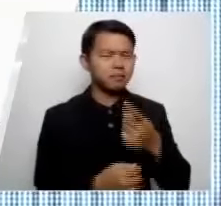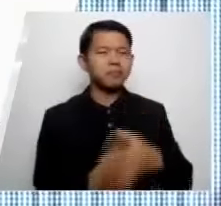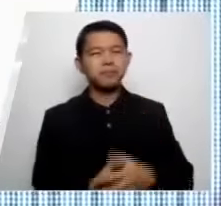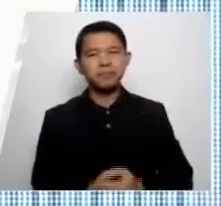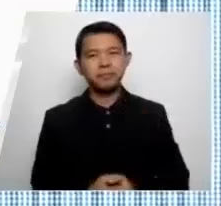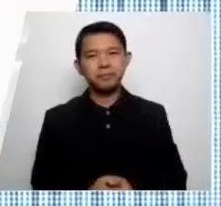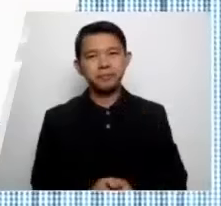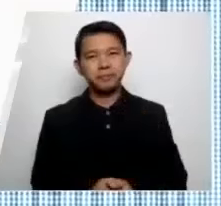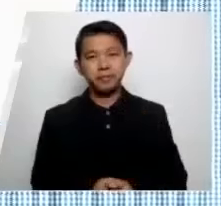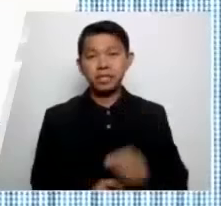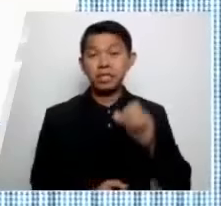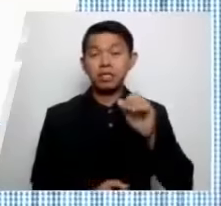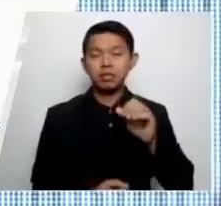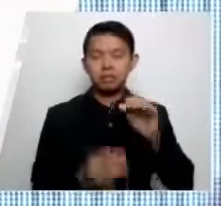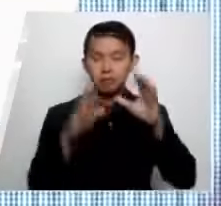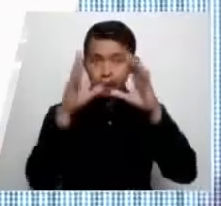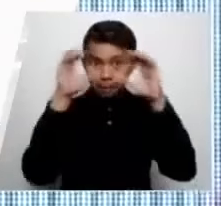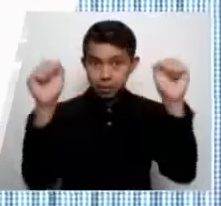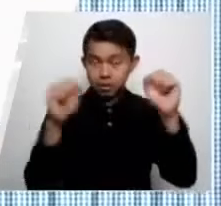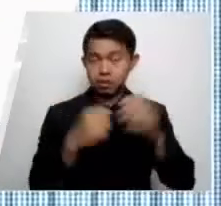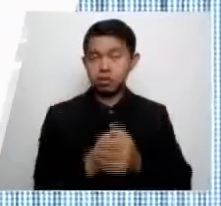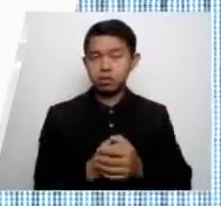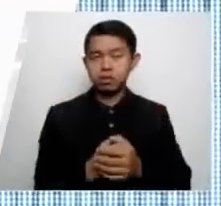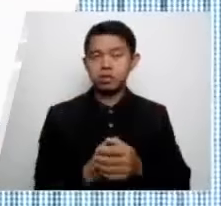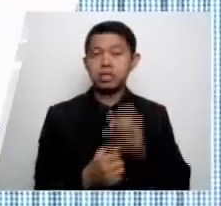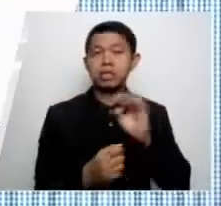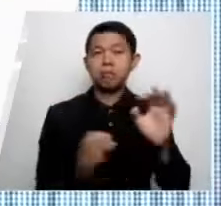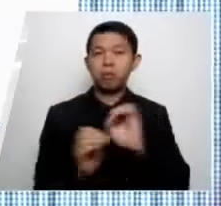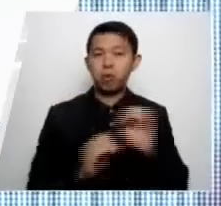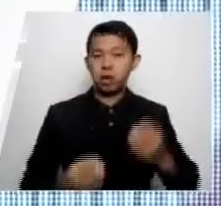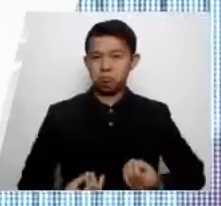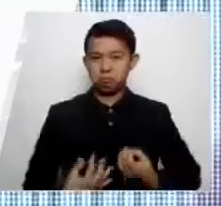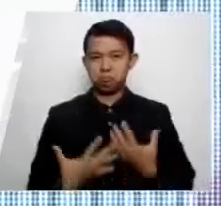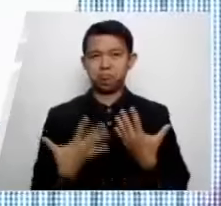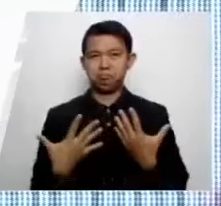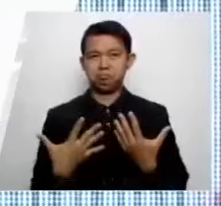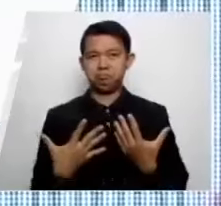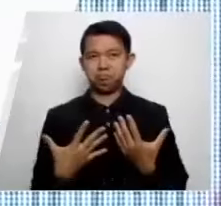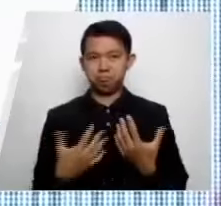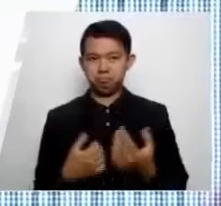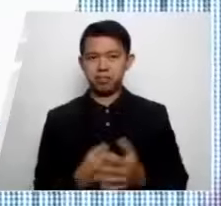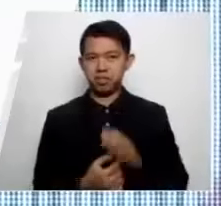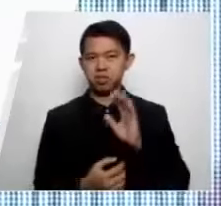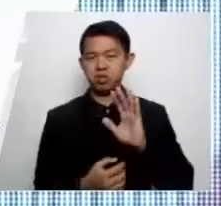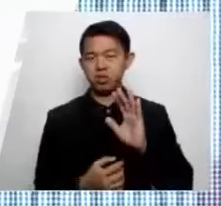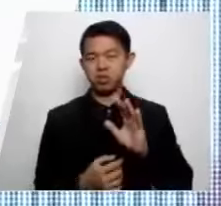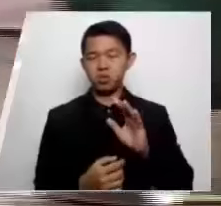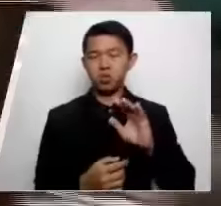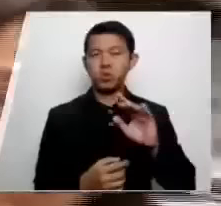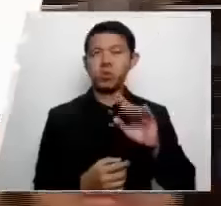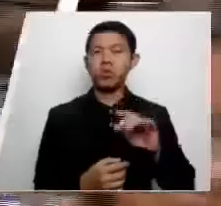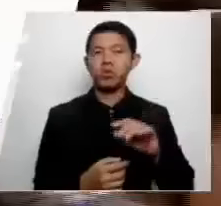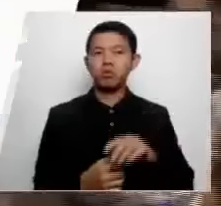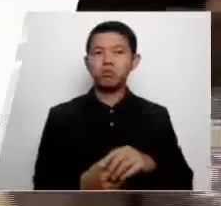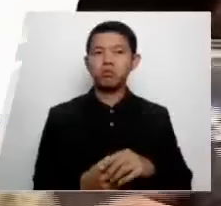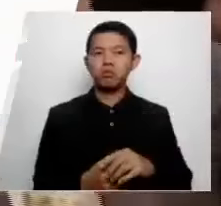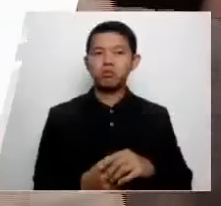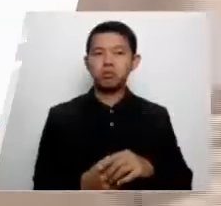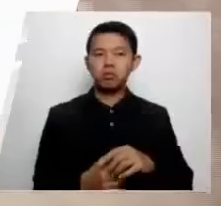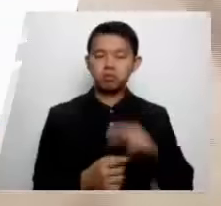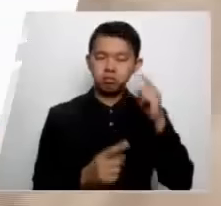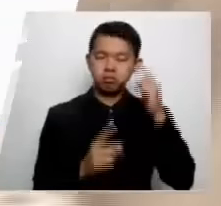gugma, kung wala kay aspirations sa imuhang nasod, resign. Sa isang